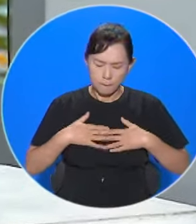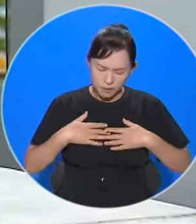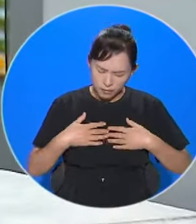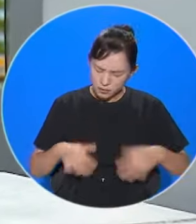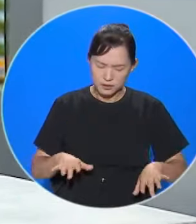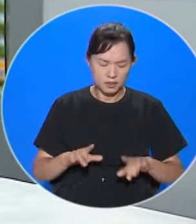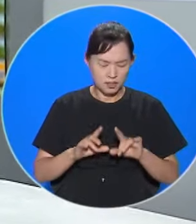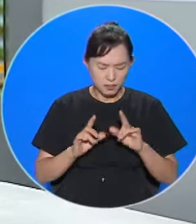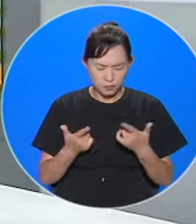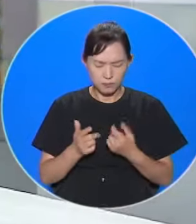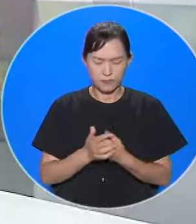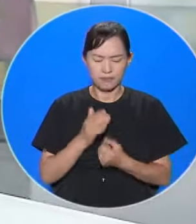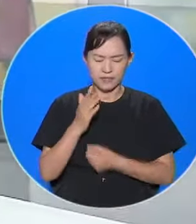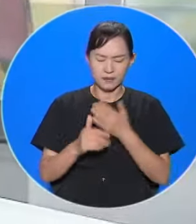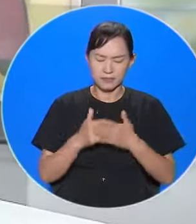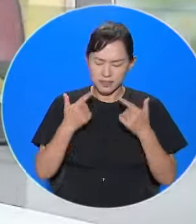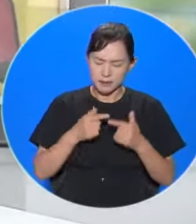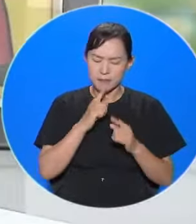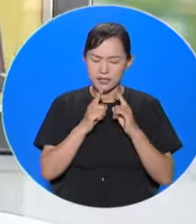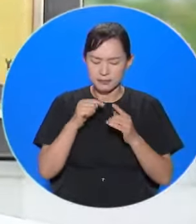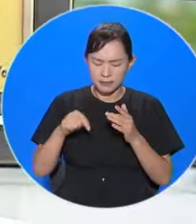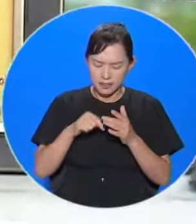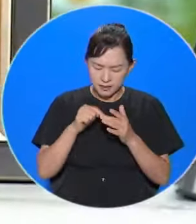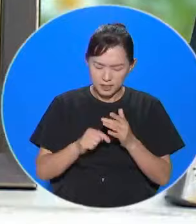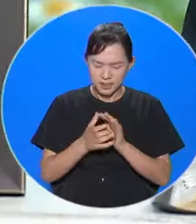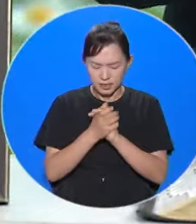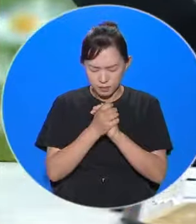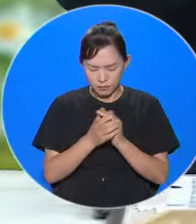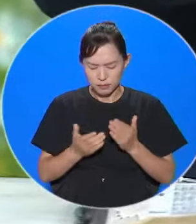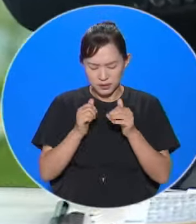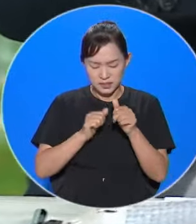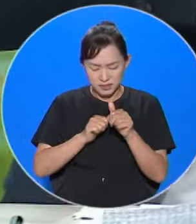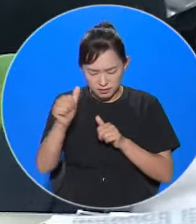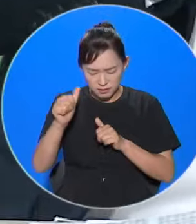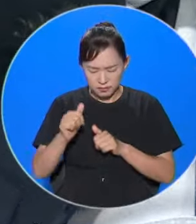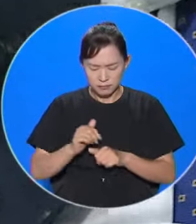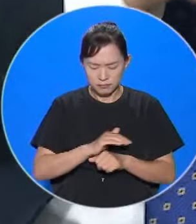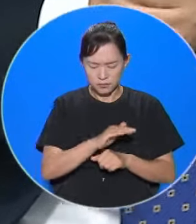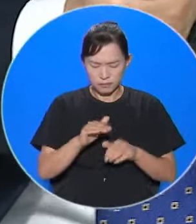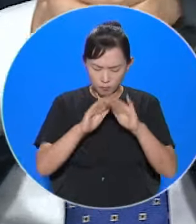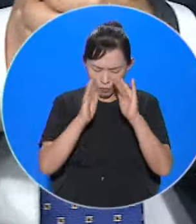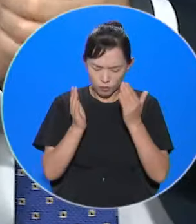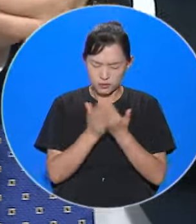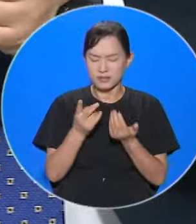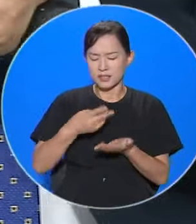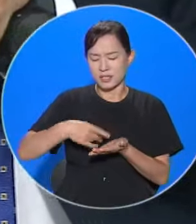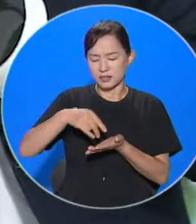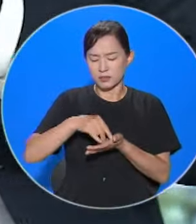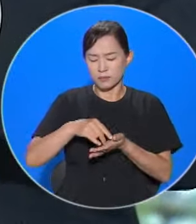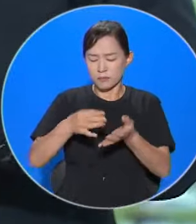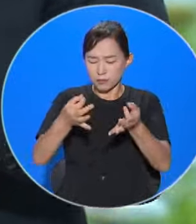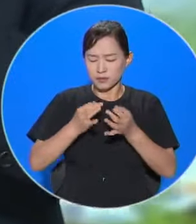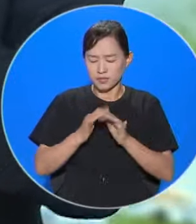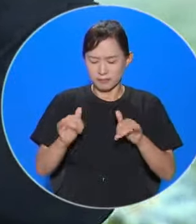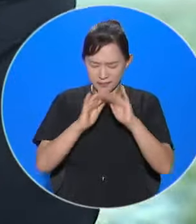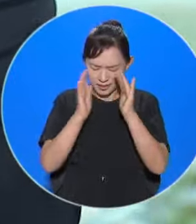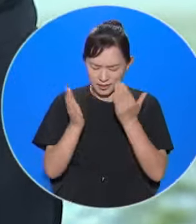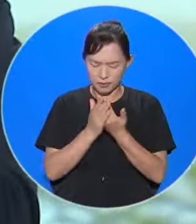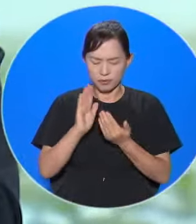하여 주시고 하나님 늘 말씀 가운데 기도하며 승리하는 우리 모든 달리다굼 시청자들 다 되게